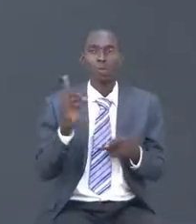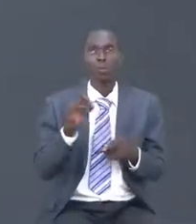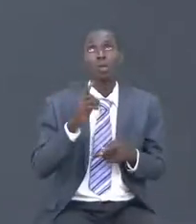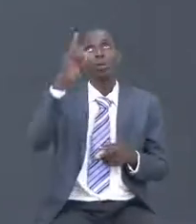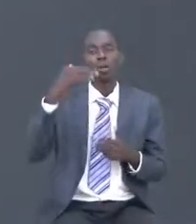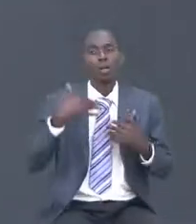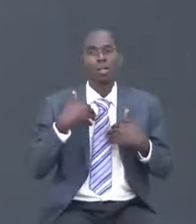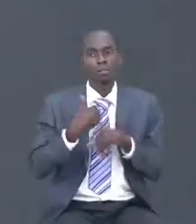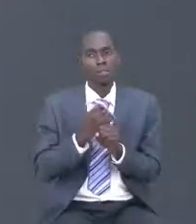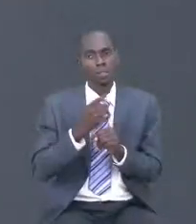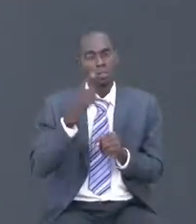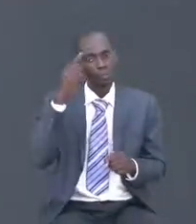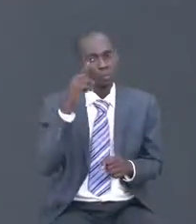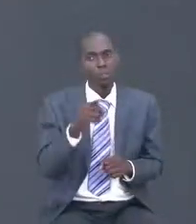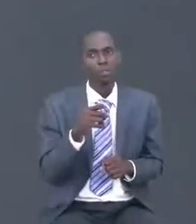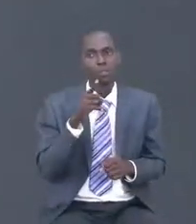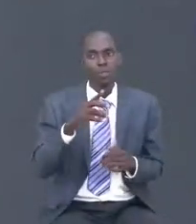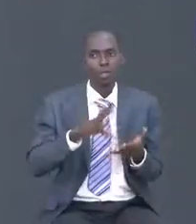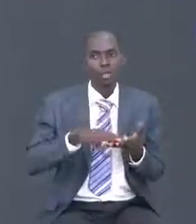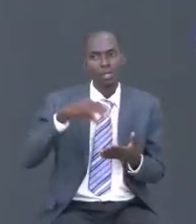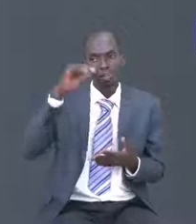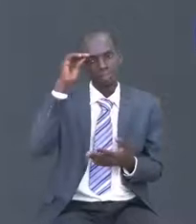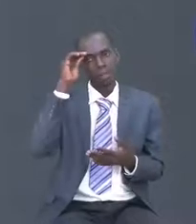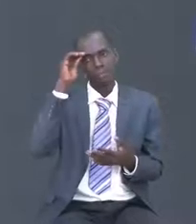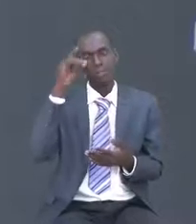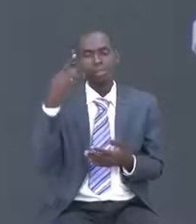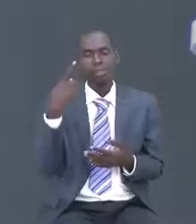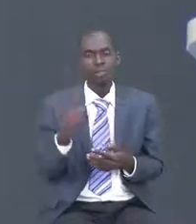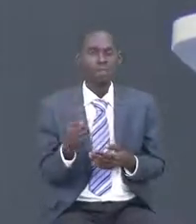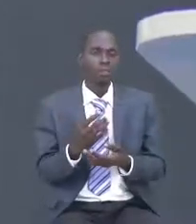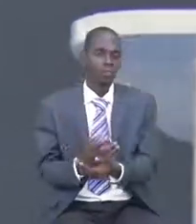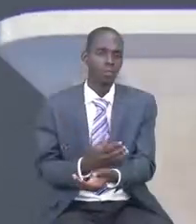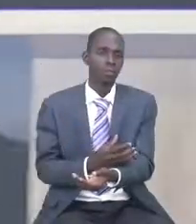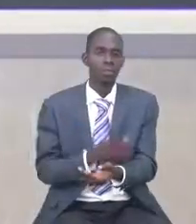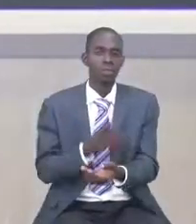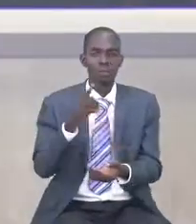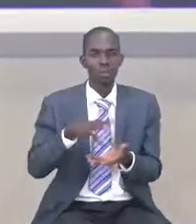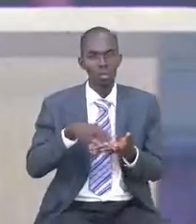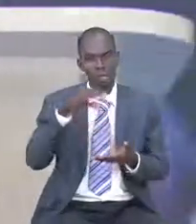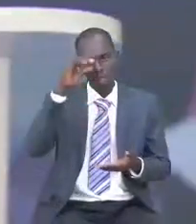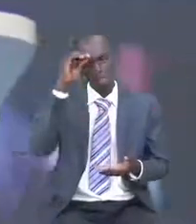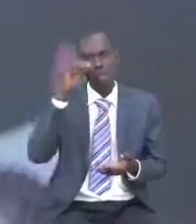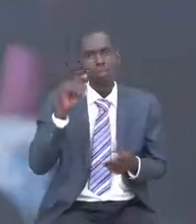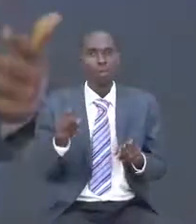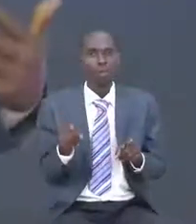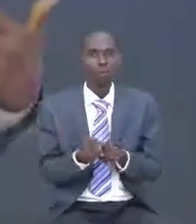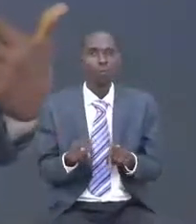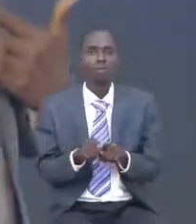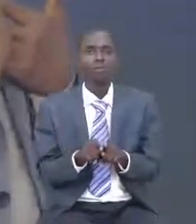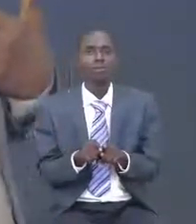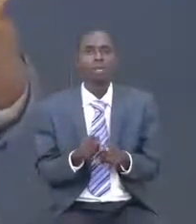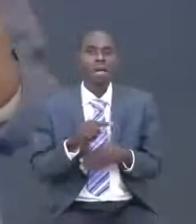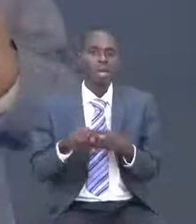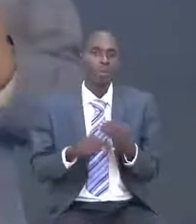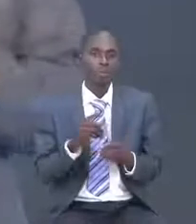va t'amener là où Dieu a établi pour toi. Tu apprends les matières, les